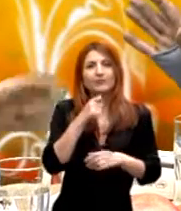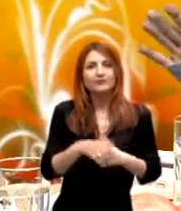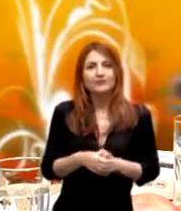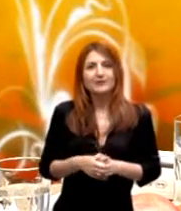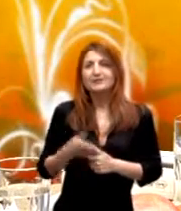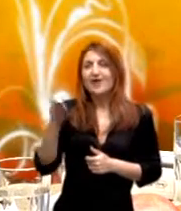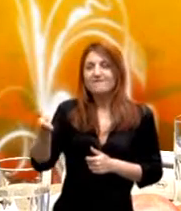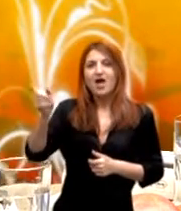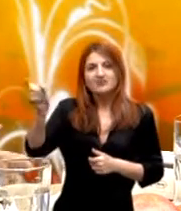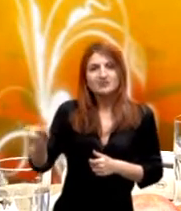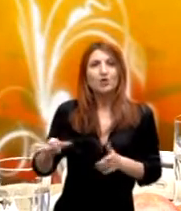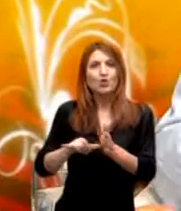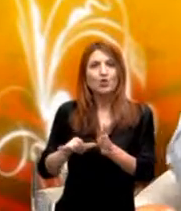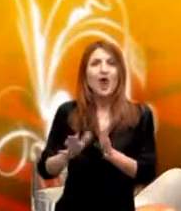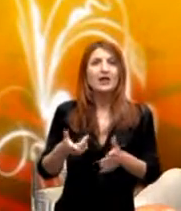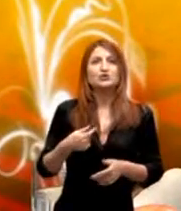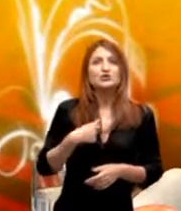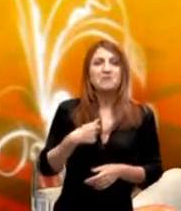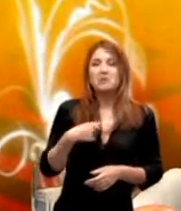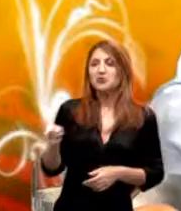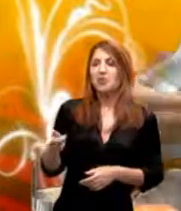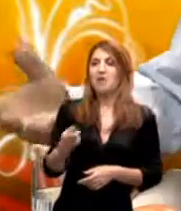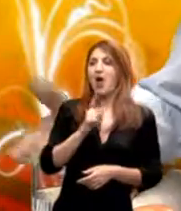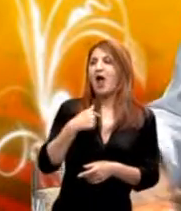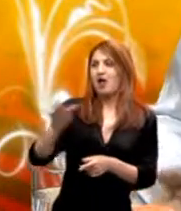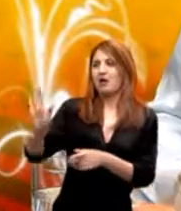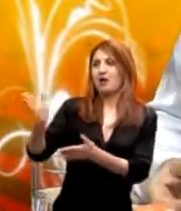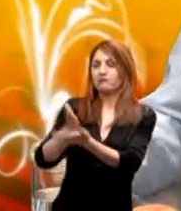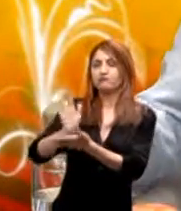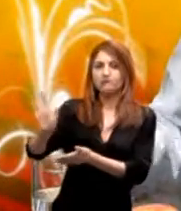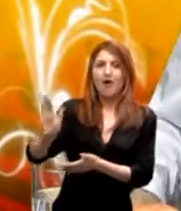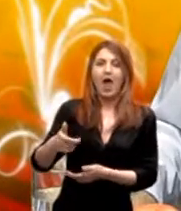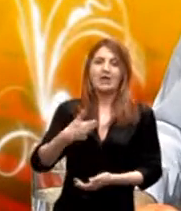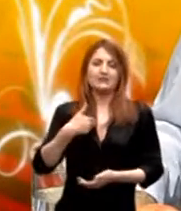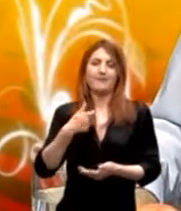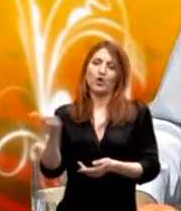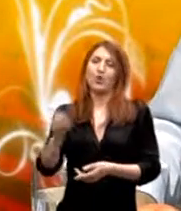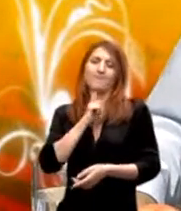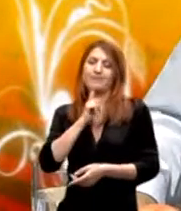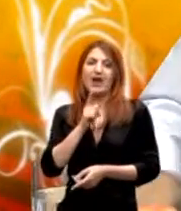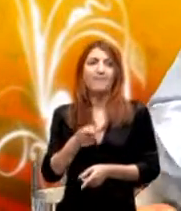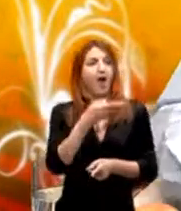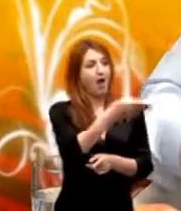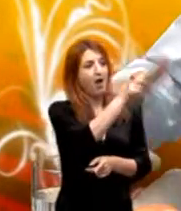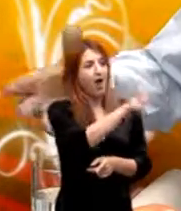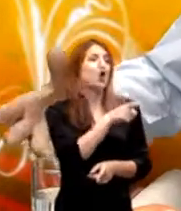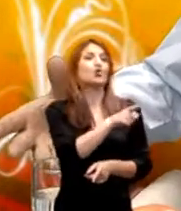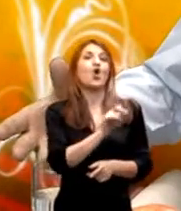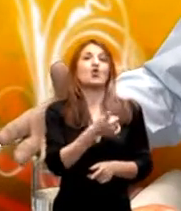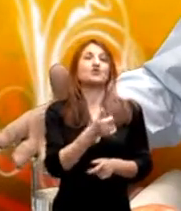vas normalnim, ali za možda za mene bi to bilo možda premalo. Dobro, za gospodina bilo jug jako, jako. Danas je meni jedna